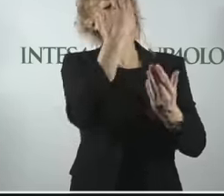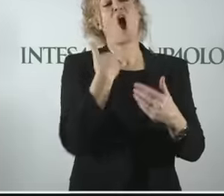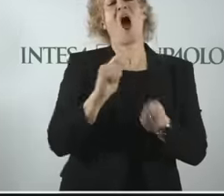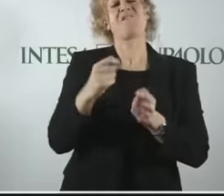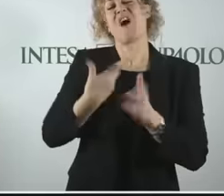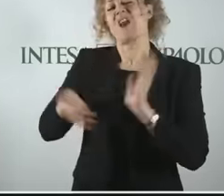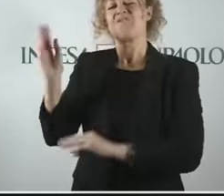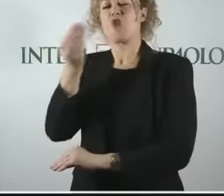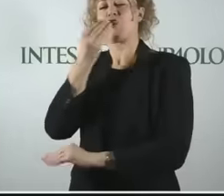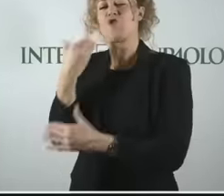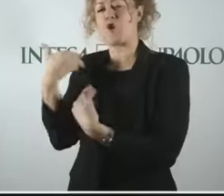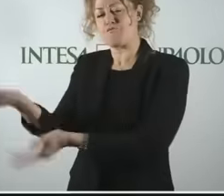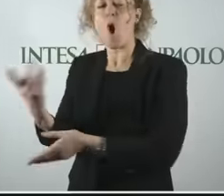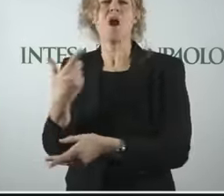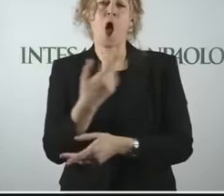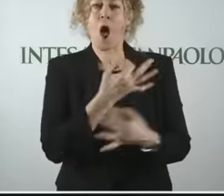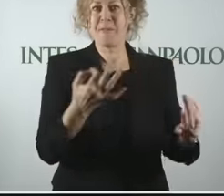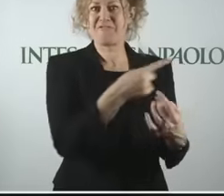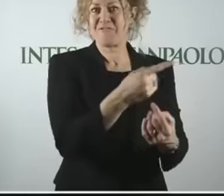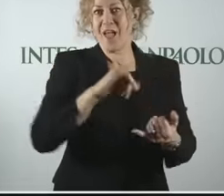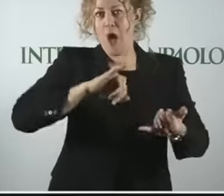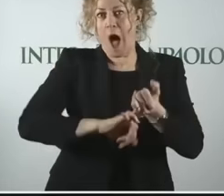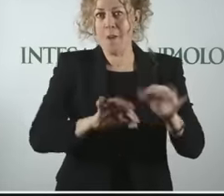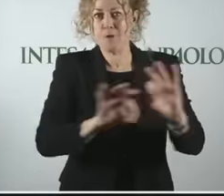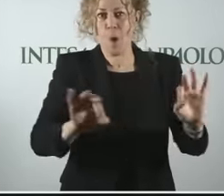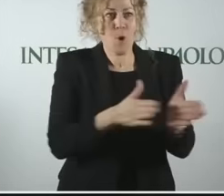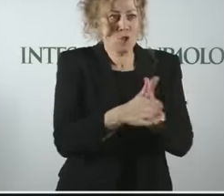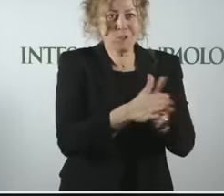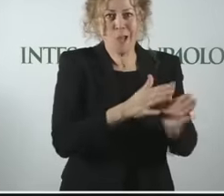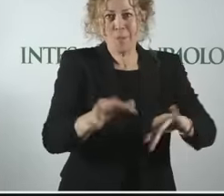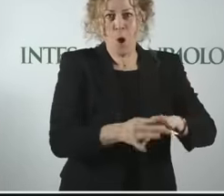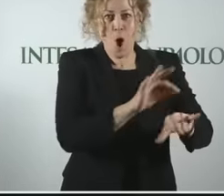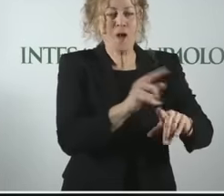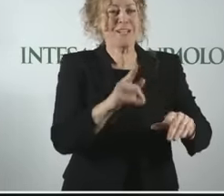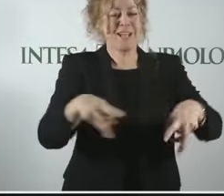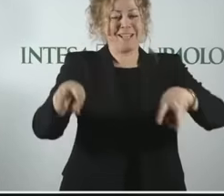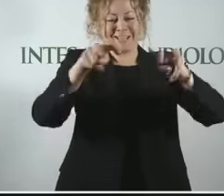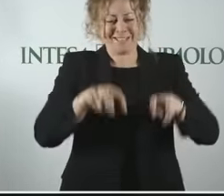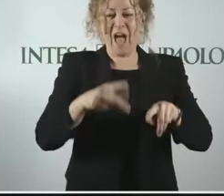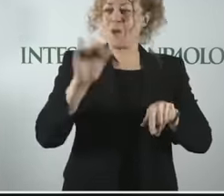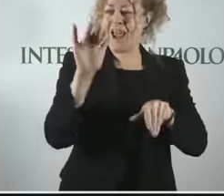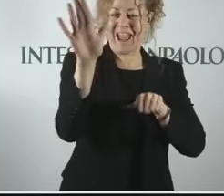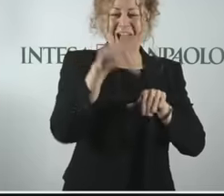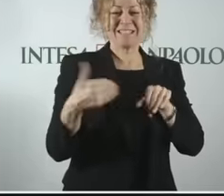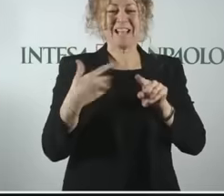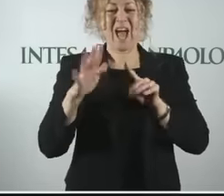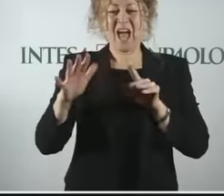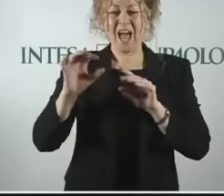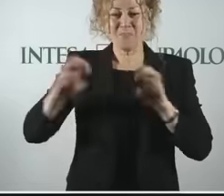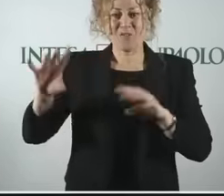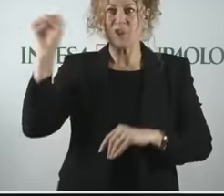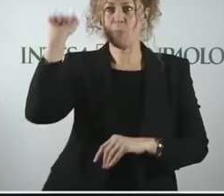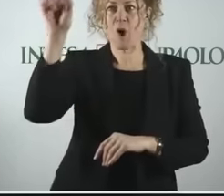affari ottimo La moglie invita il ragazzo e son lì che stanno per mettersi a tavola quando tump tump alla porta